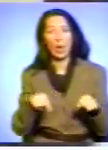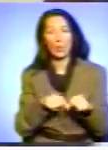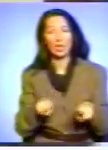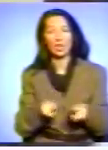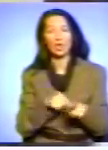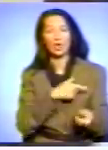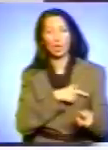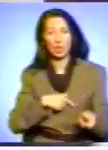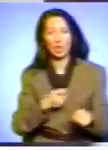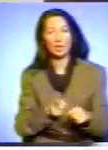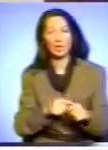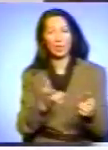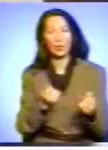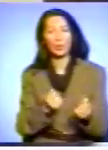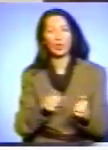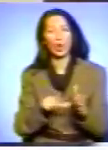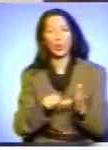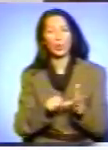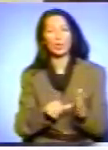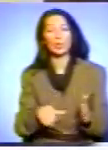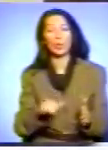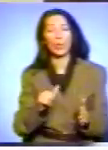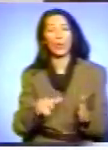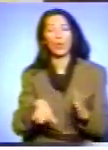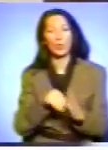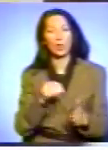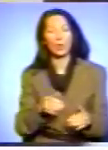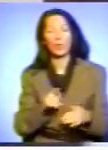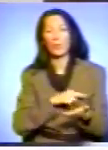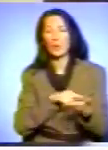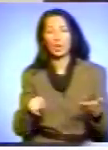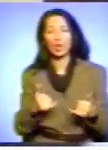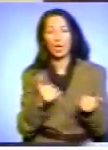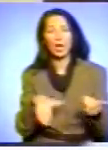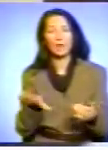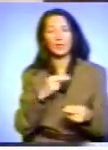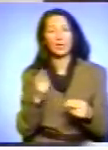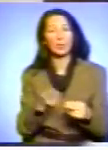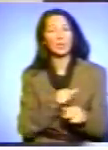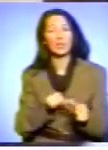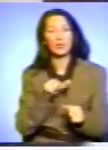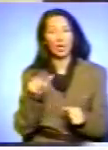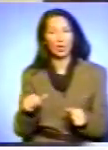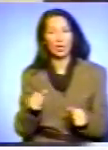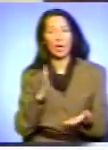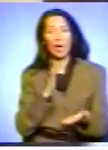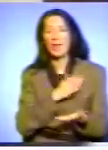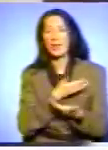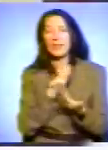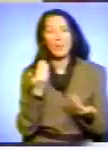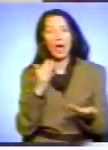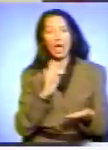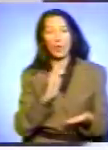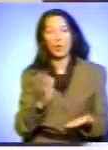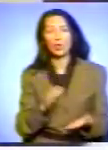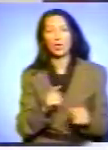виборах. Підкреслюю, для всіх без виключень. Не має бути жодних перепон